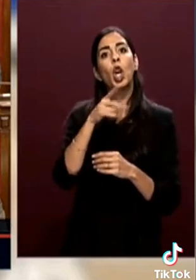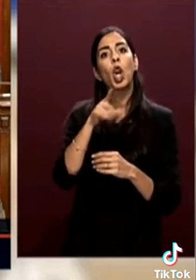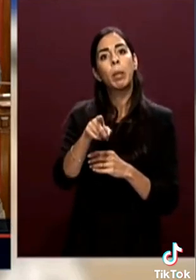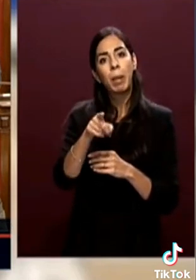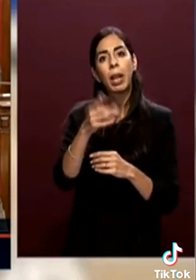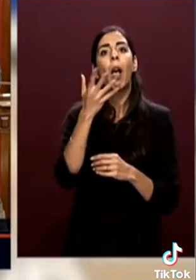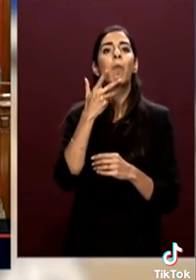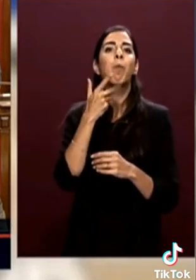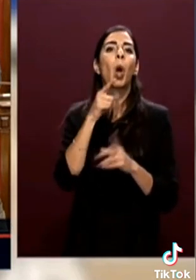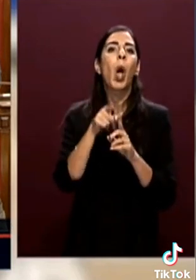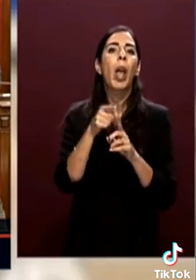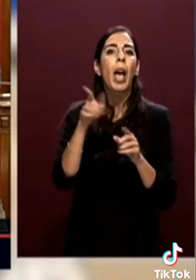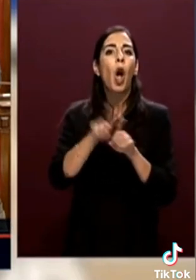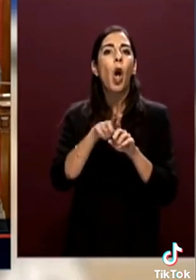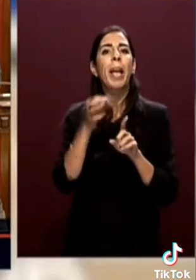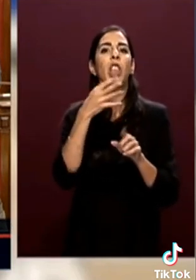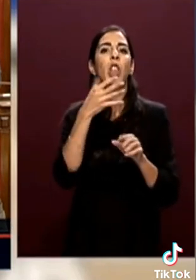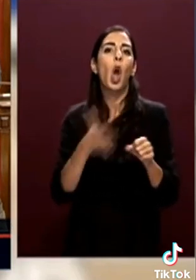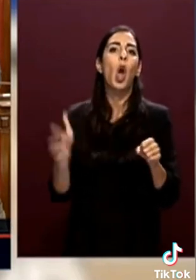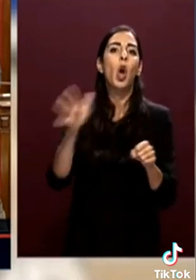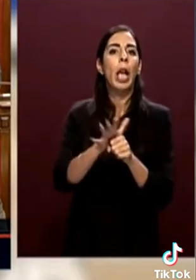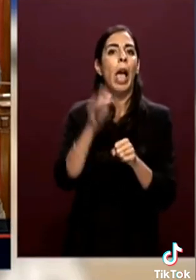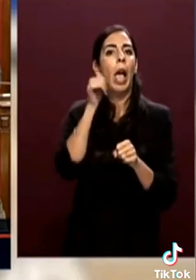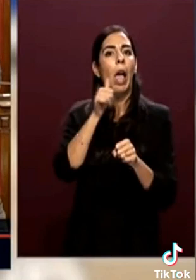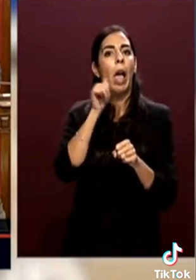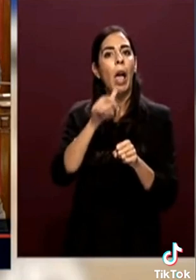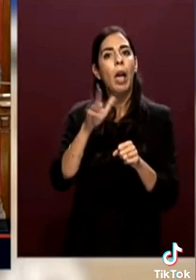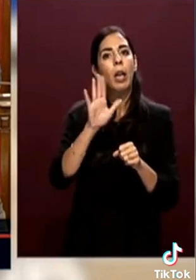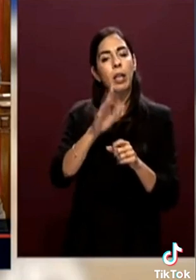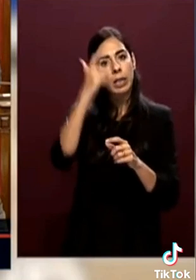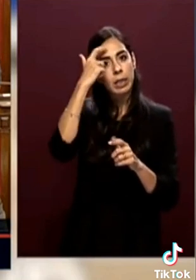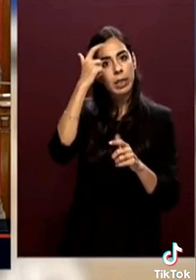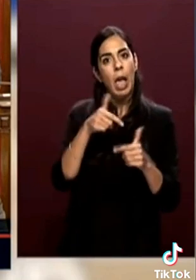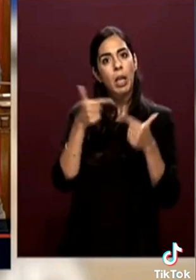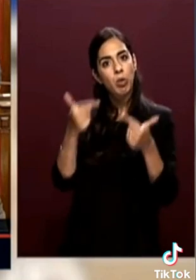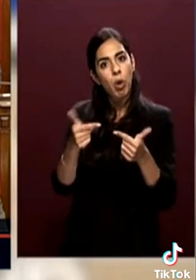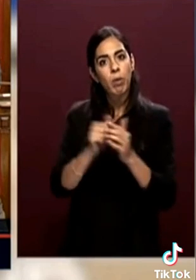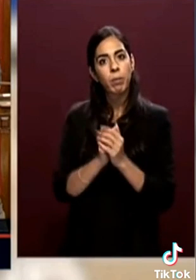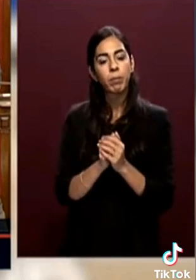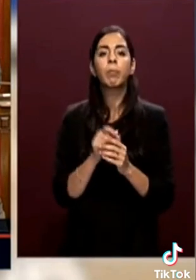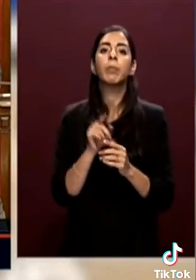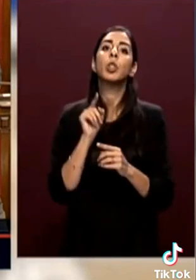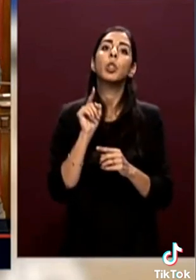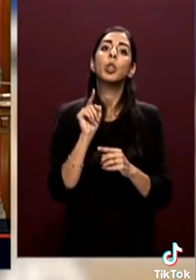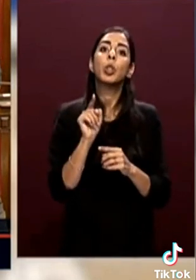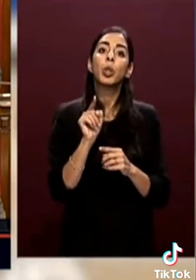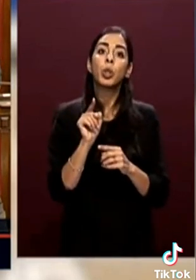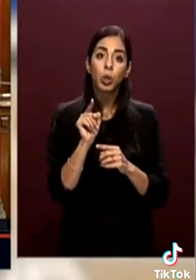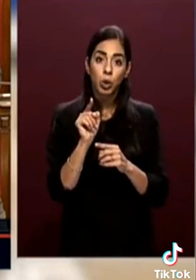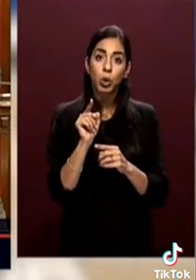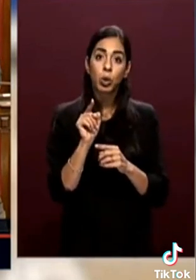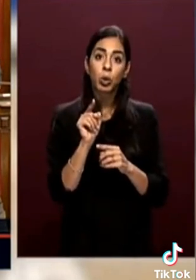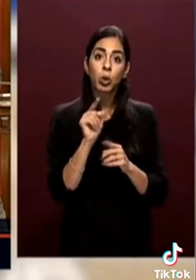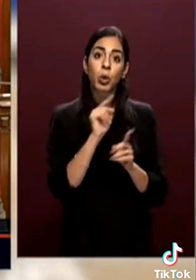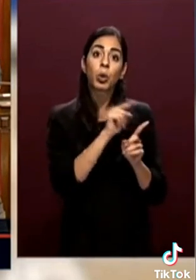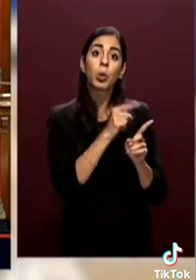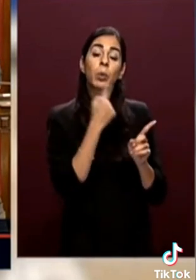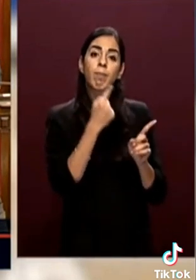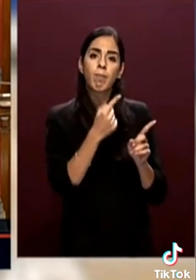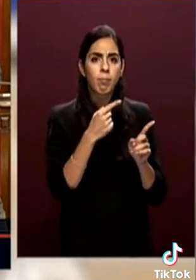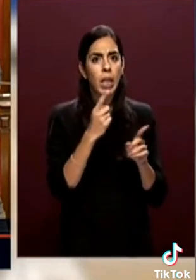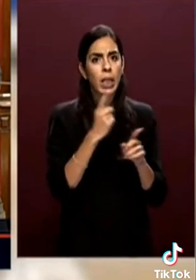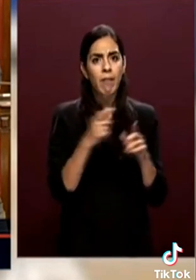di Stato? La sua soluzione ai percettori di reddito che non trovano lavoro è quello di tagliare